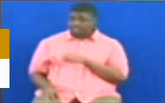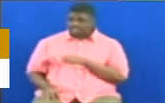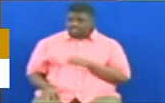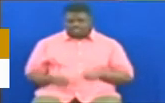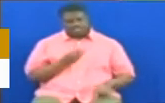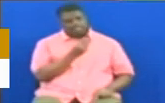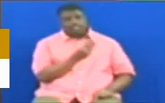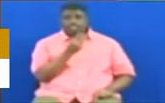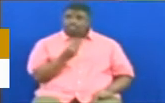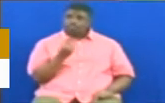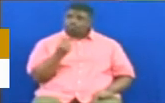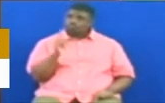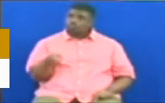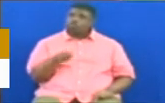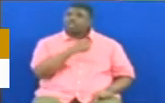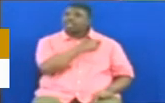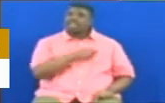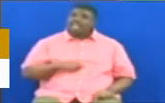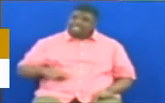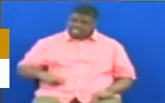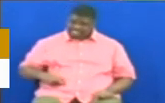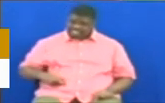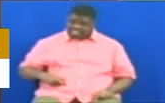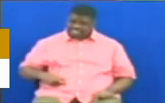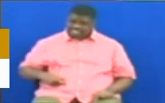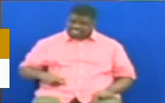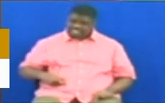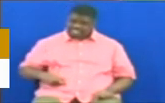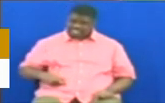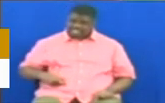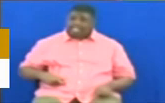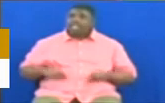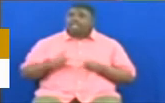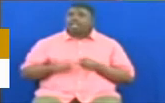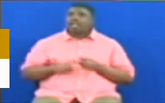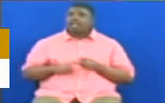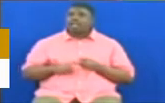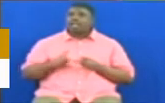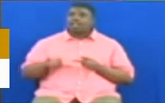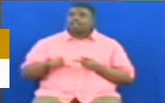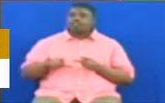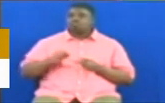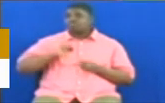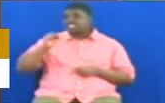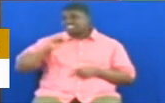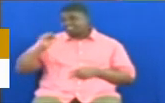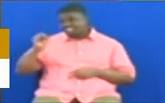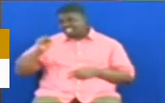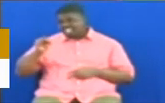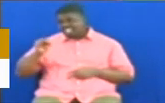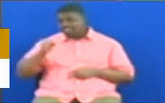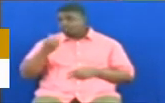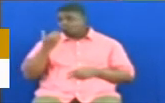33.1 inazungumza kwamba kutakuwa na rais, kwa hivyo ni cheo. Halafu zile attributes au sifa za